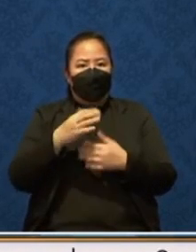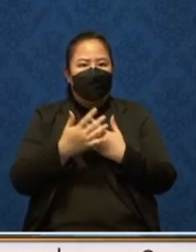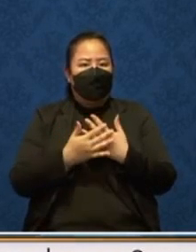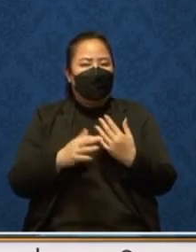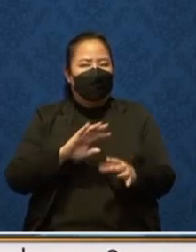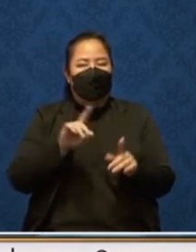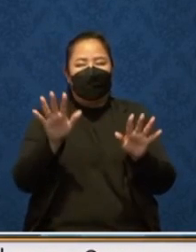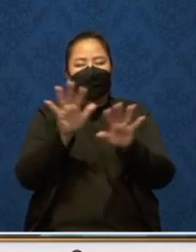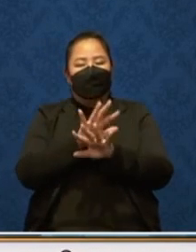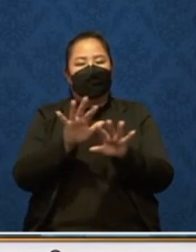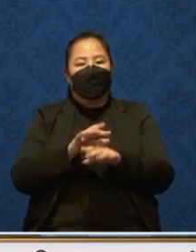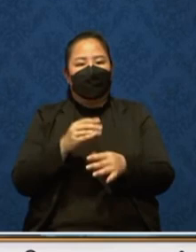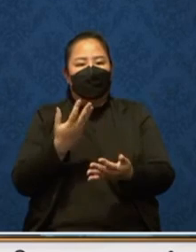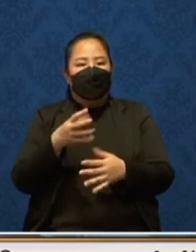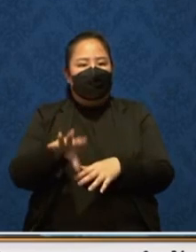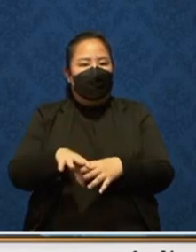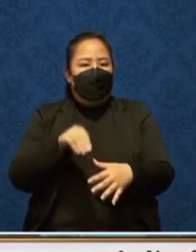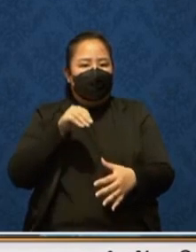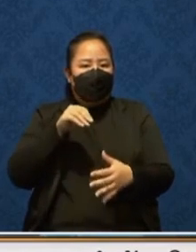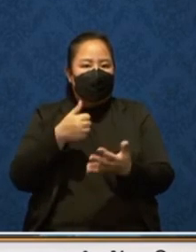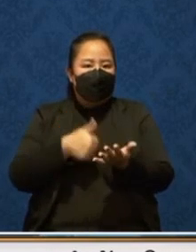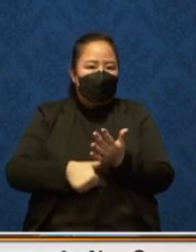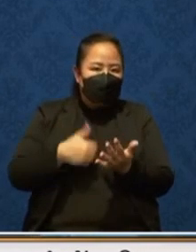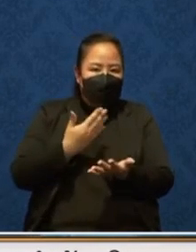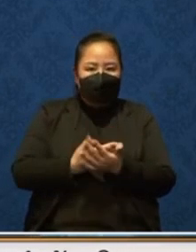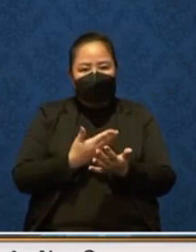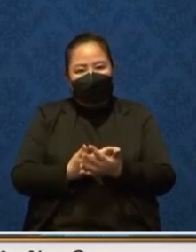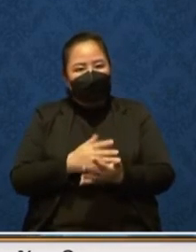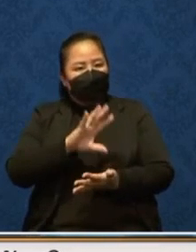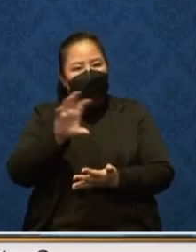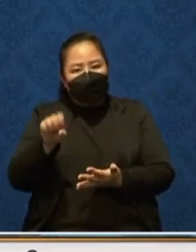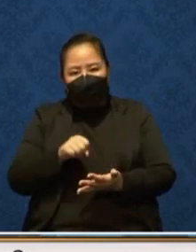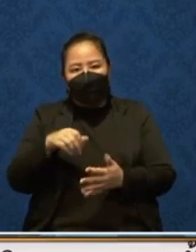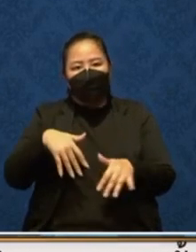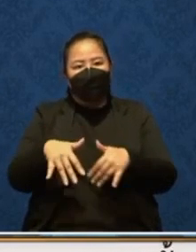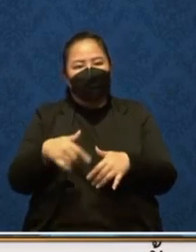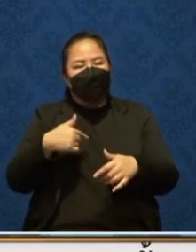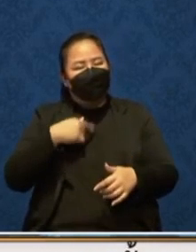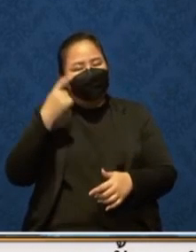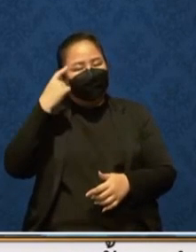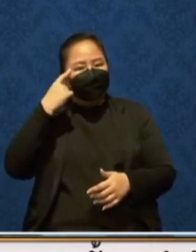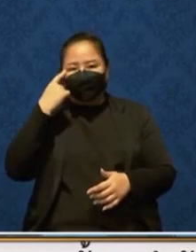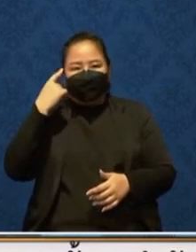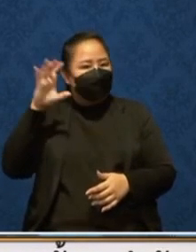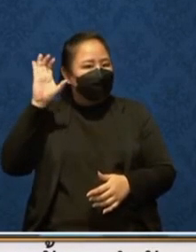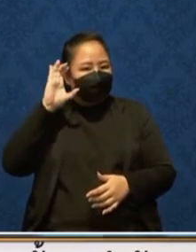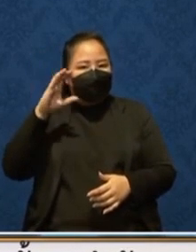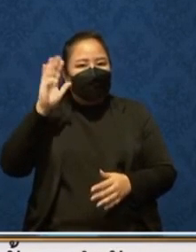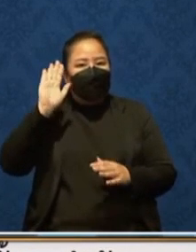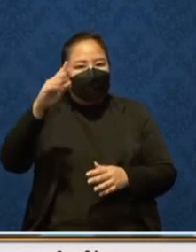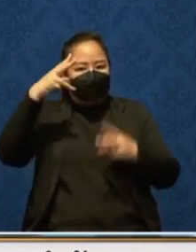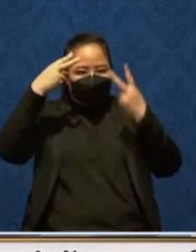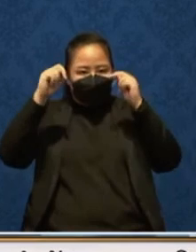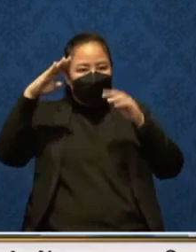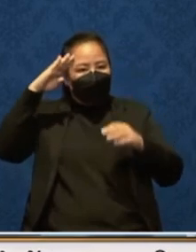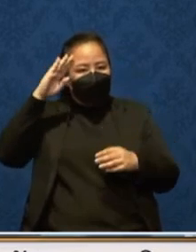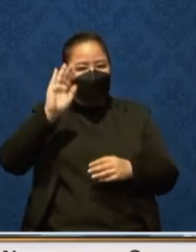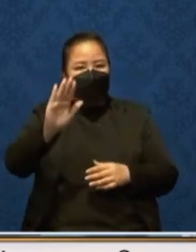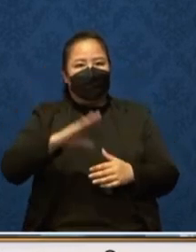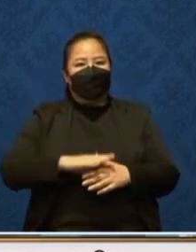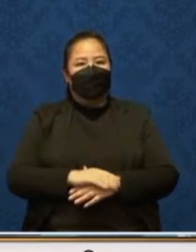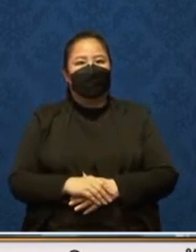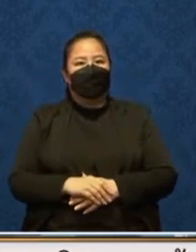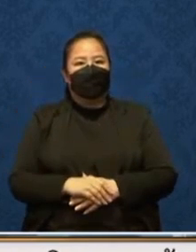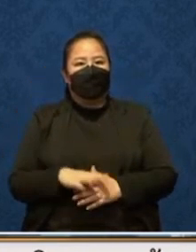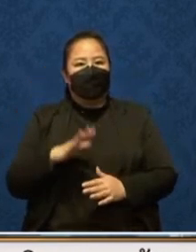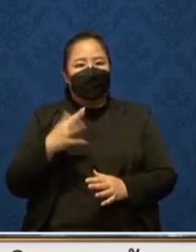ับท่านผมจไม่สามารถไ้วางใจผลเอกประยุติจัโอชาณนายกรัฐมนตรีและในสักสยาม